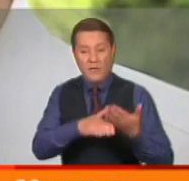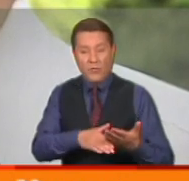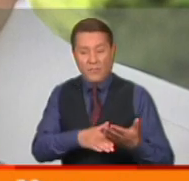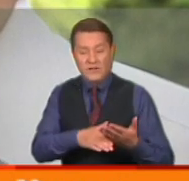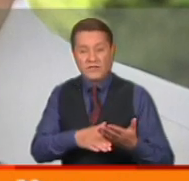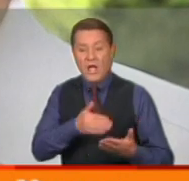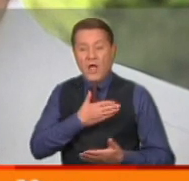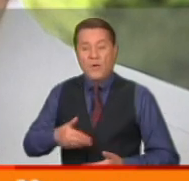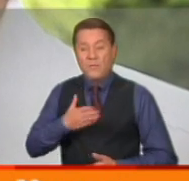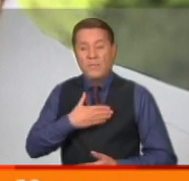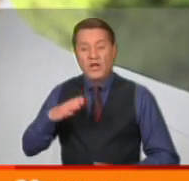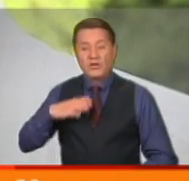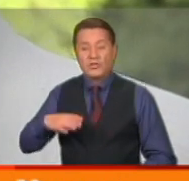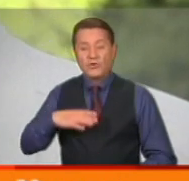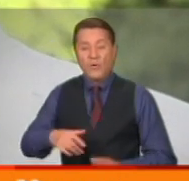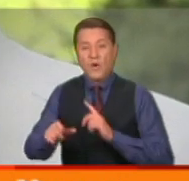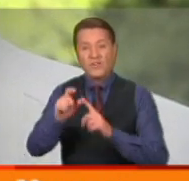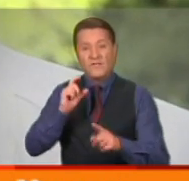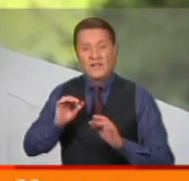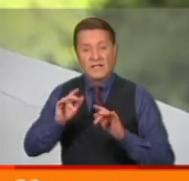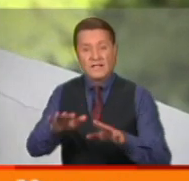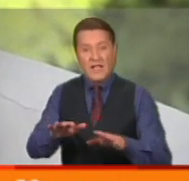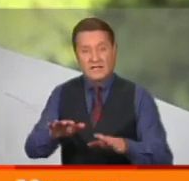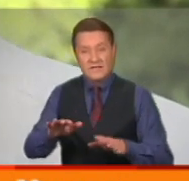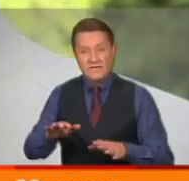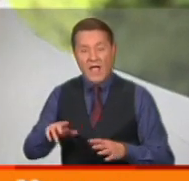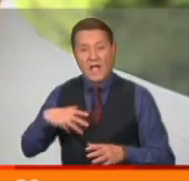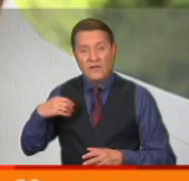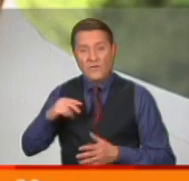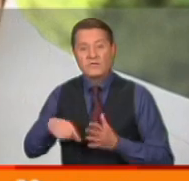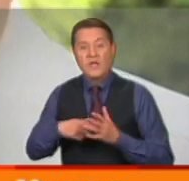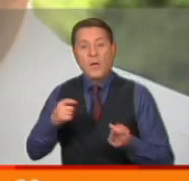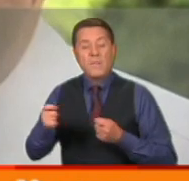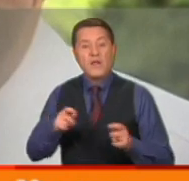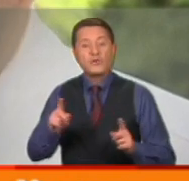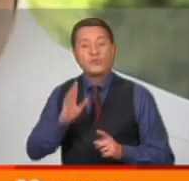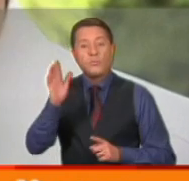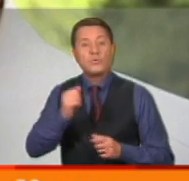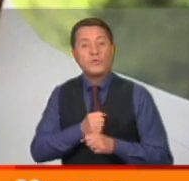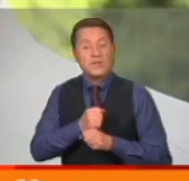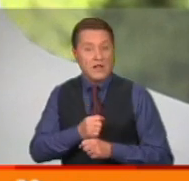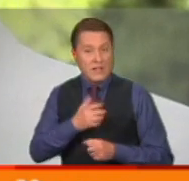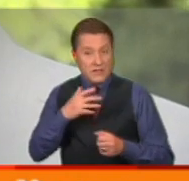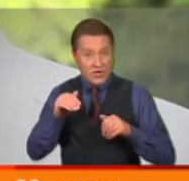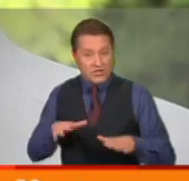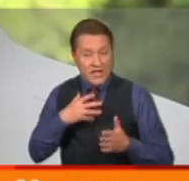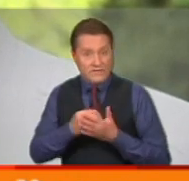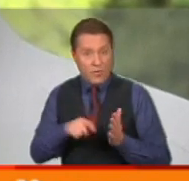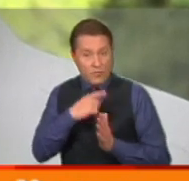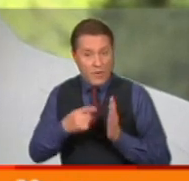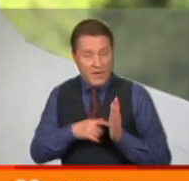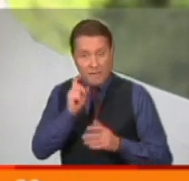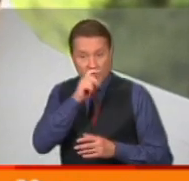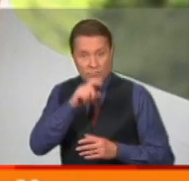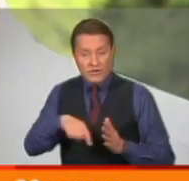ми чекаємо відповідних дій від Львівської мерії. Що вони будуть робити з цією ситуацією? Як вони планують вирішити проблему з мусором в місті?